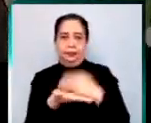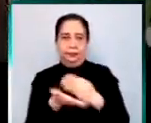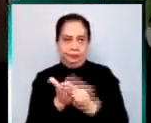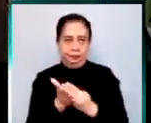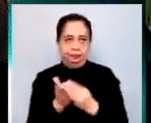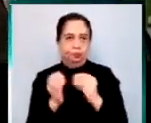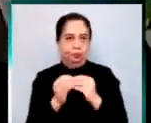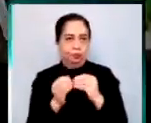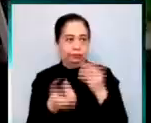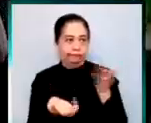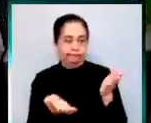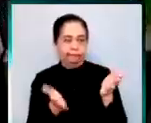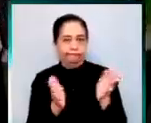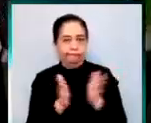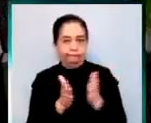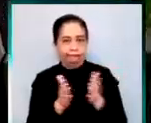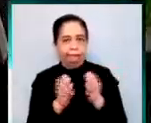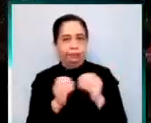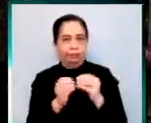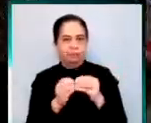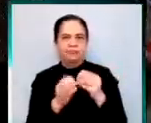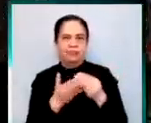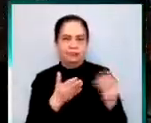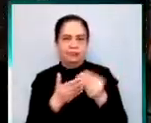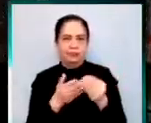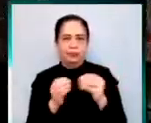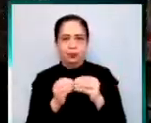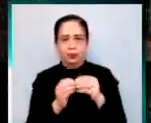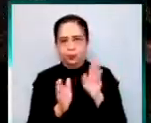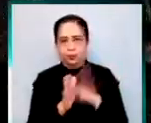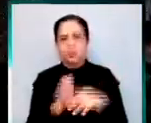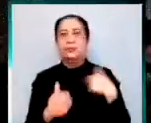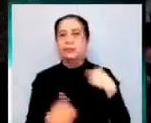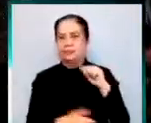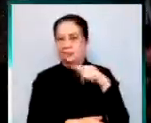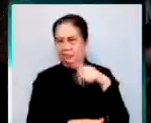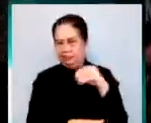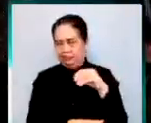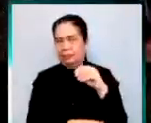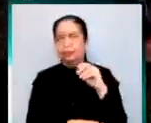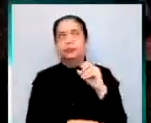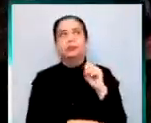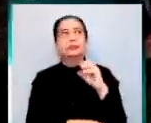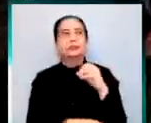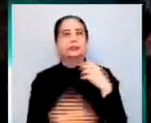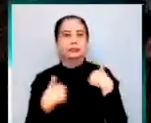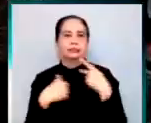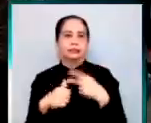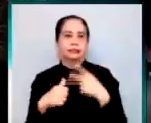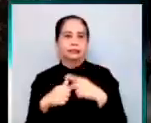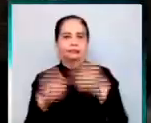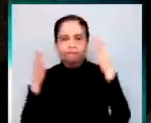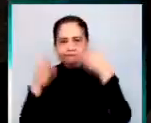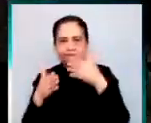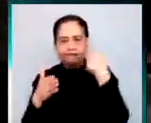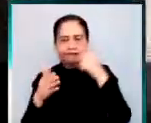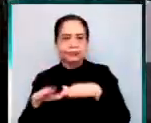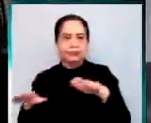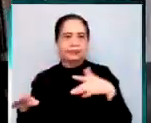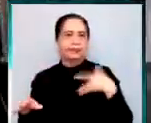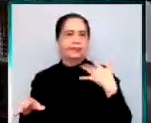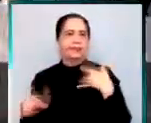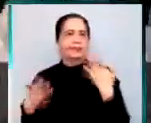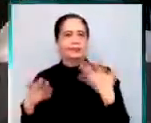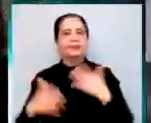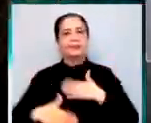yung mas namili na ako, mas mura. May apo ako eh. So, mas priority ko sa bata. So, feeling rin, masaya